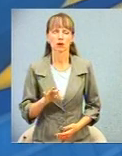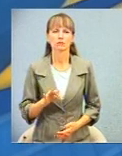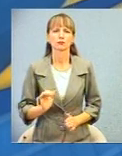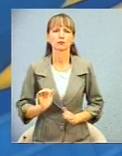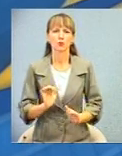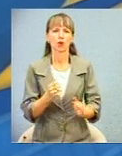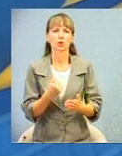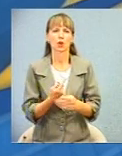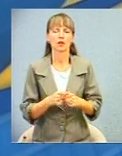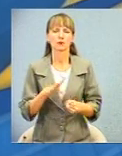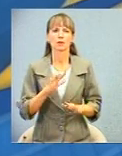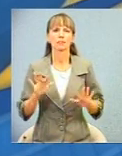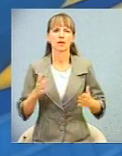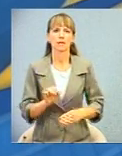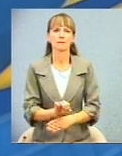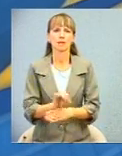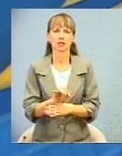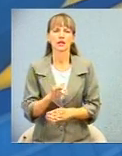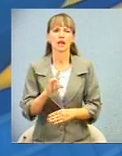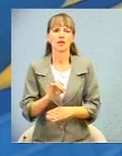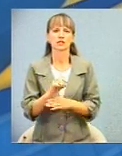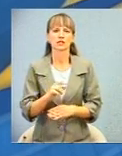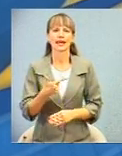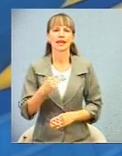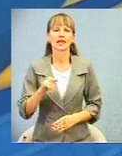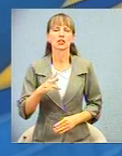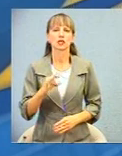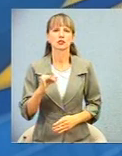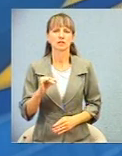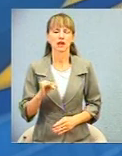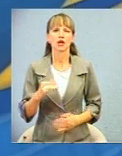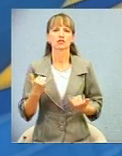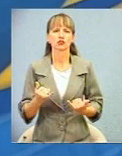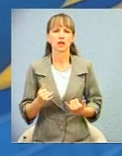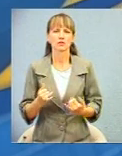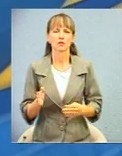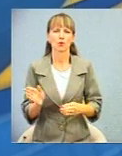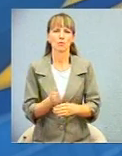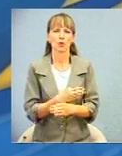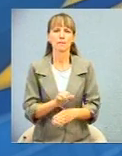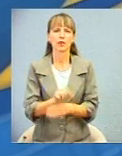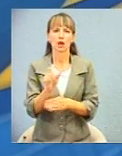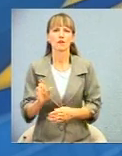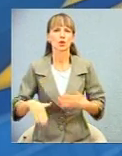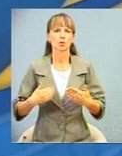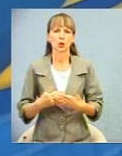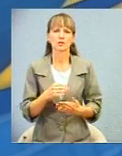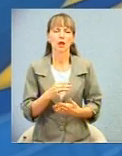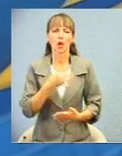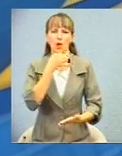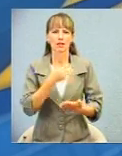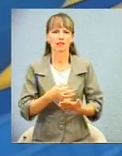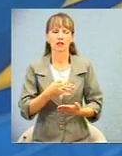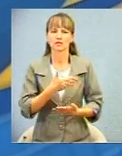цього стали події Майдану та Революція Гідності. Винні у розгоні мітингувальників і досі не покарані. Це стосується і Запоріжжя.